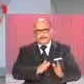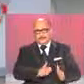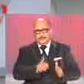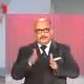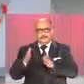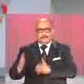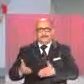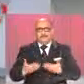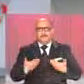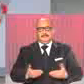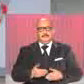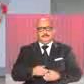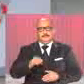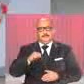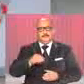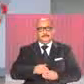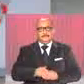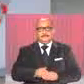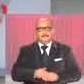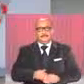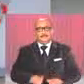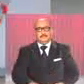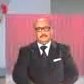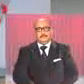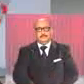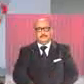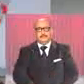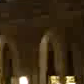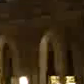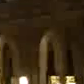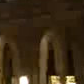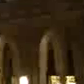بهذا نصل لختام هذه النشرة، وإليكم تذكيرا بعناوينها.